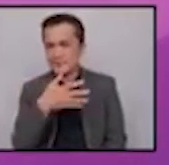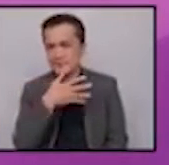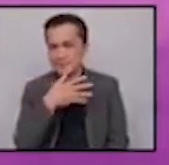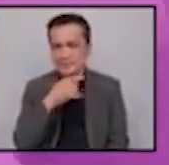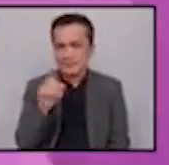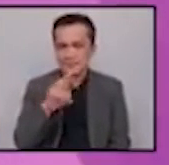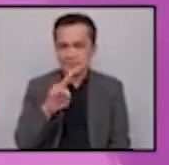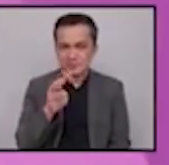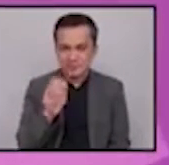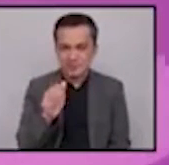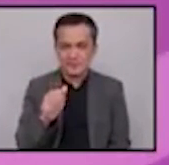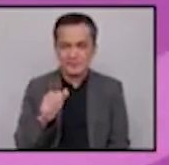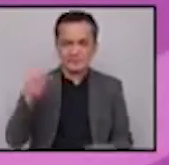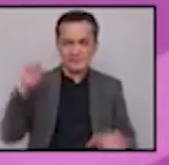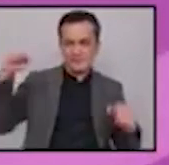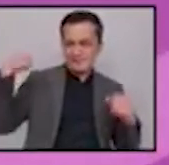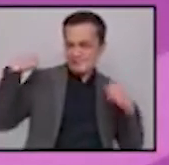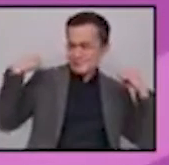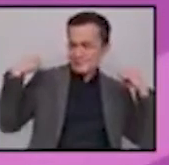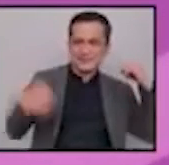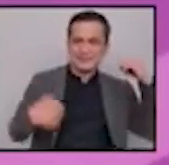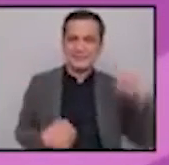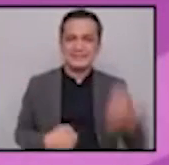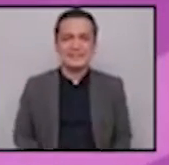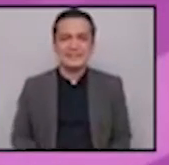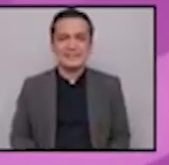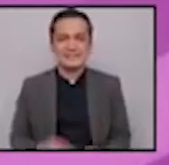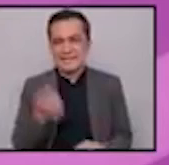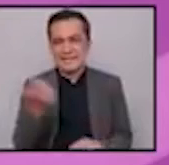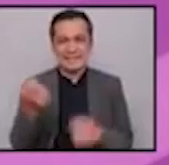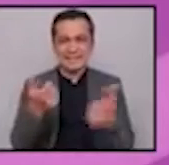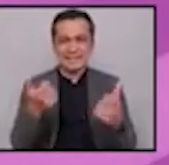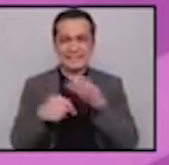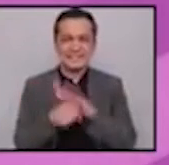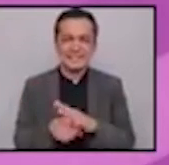tanggal express, stress nyo, gano'n, palilibang kayo.